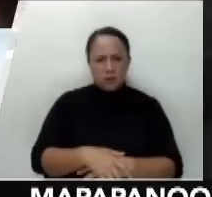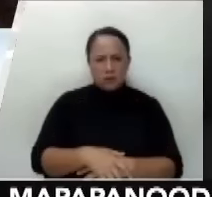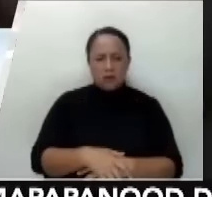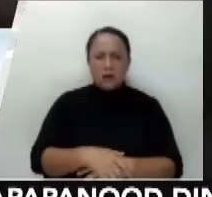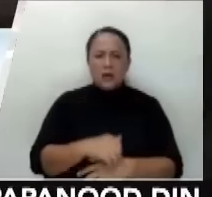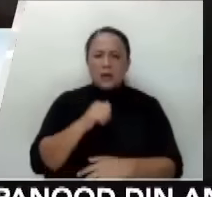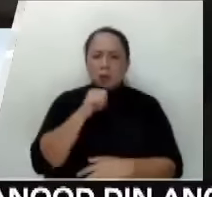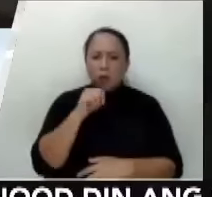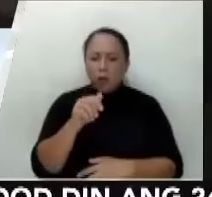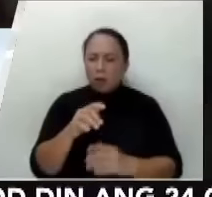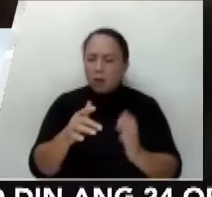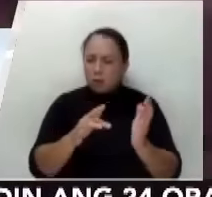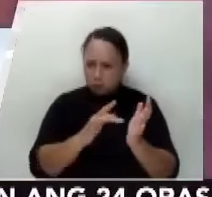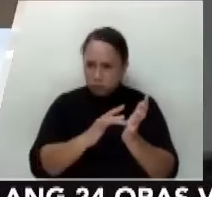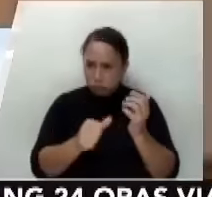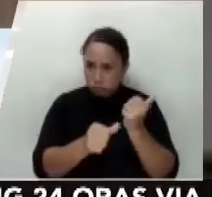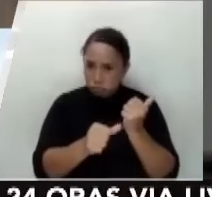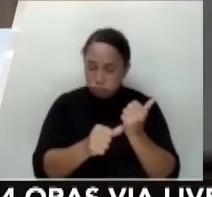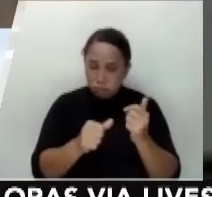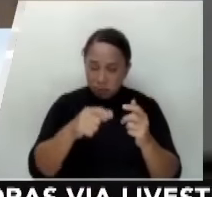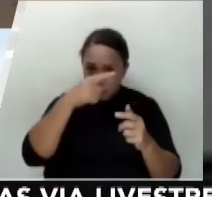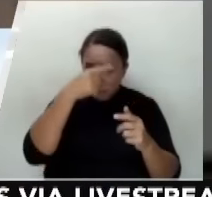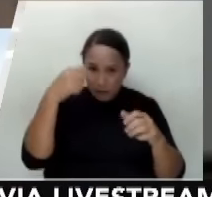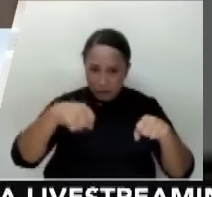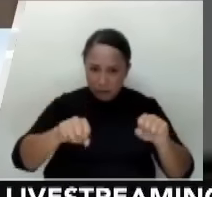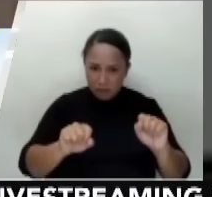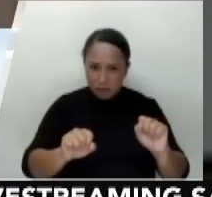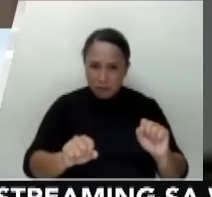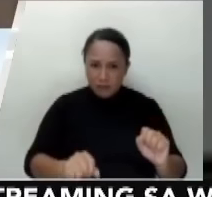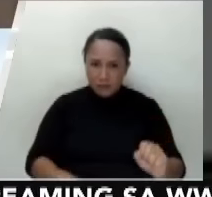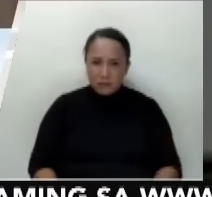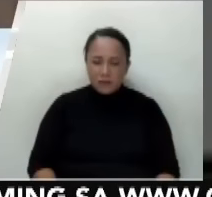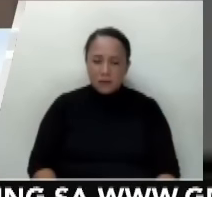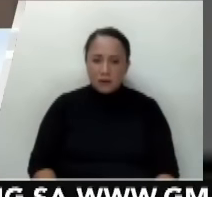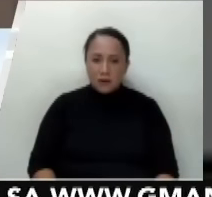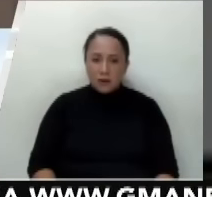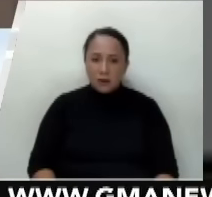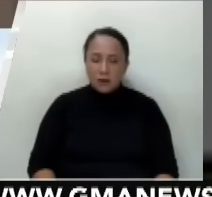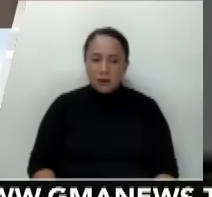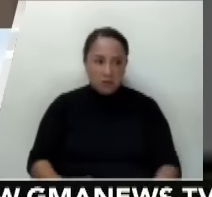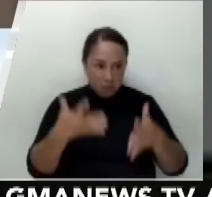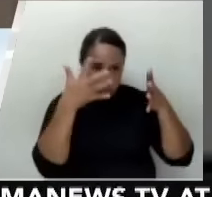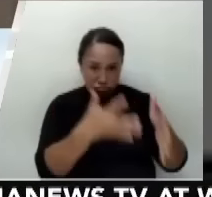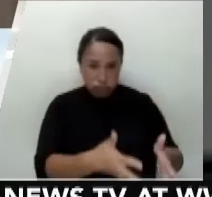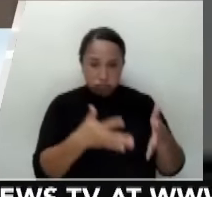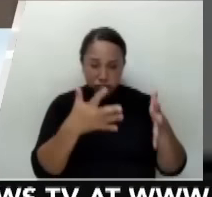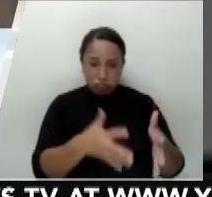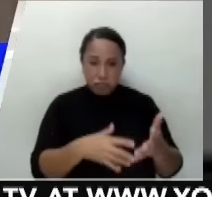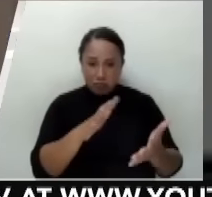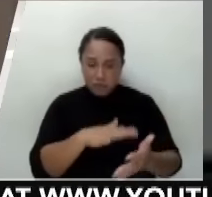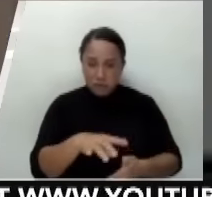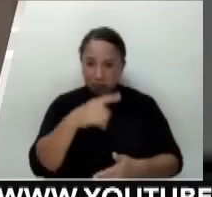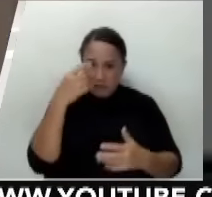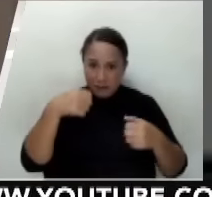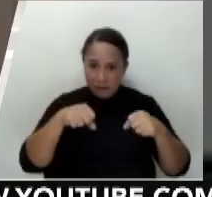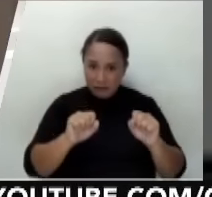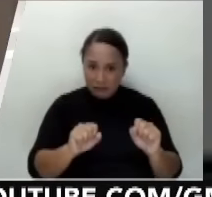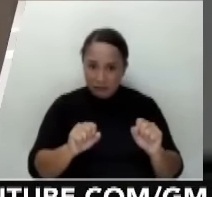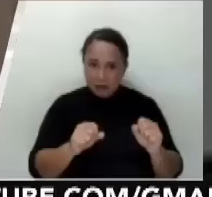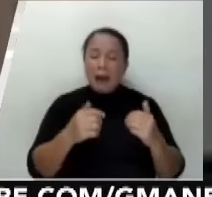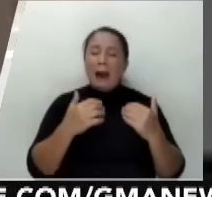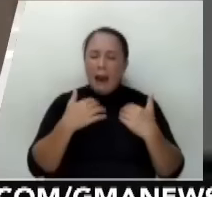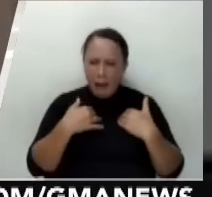set ng Black Rider. Wala pong kapabayaanan na nangyayari sa set ng Black Rider. May medics po kami,